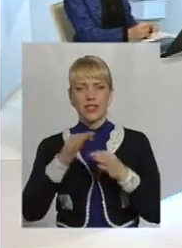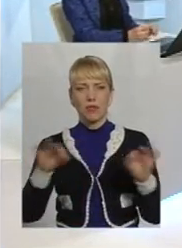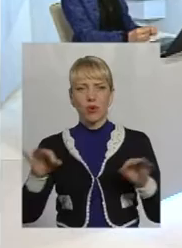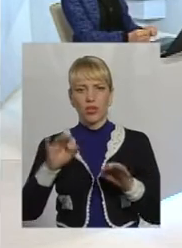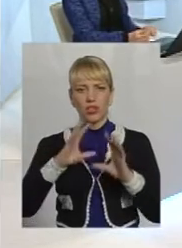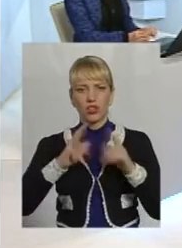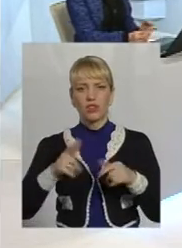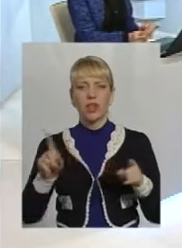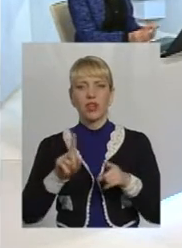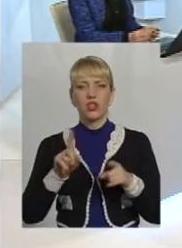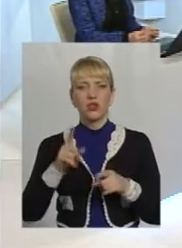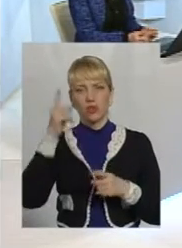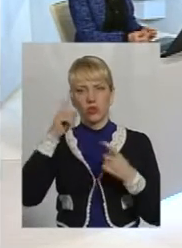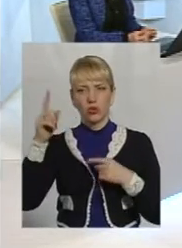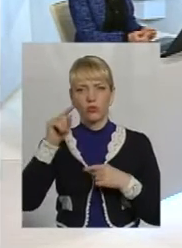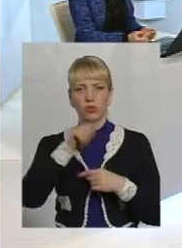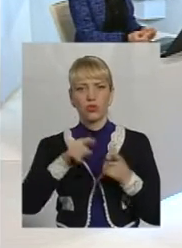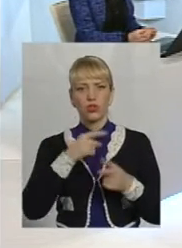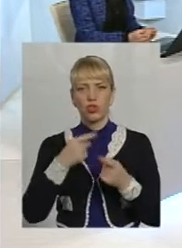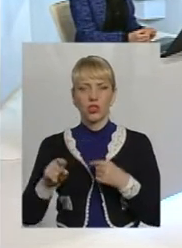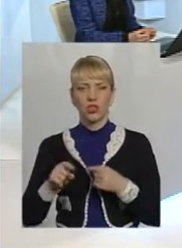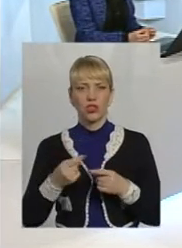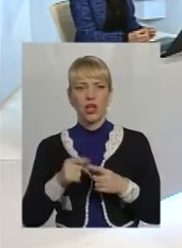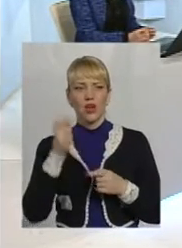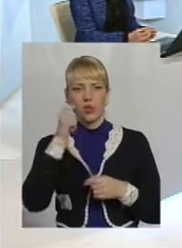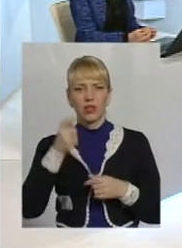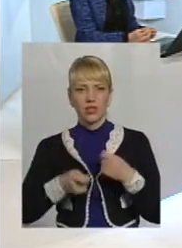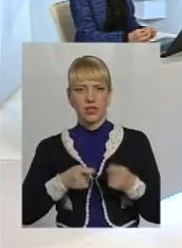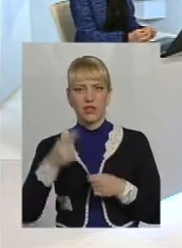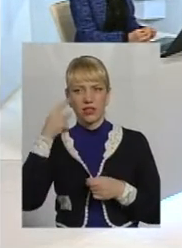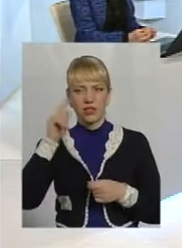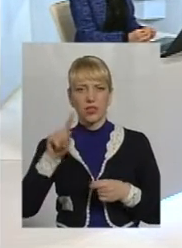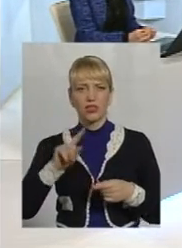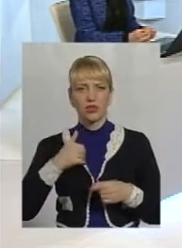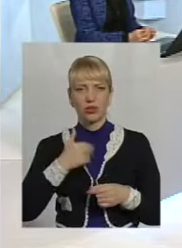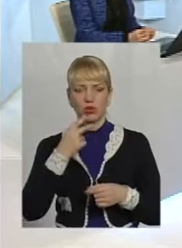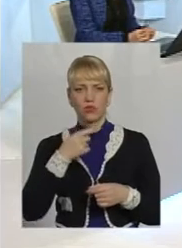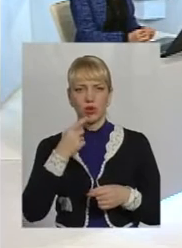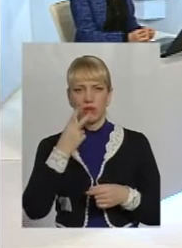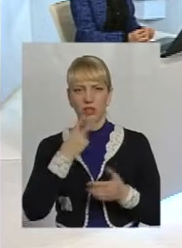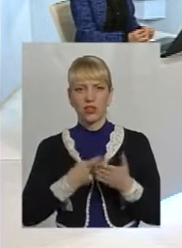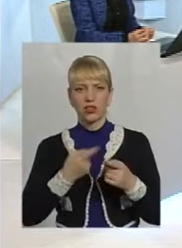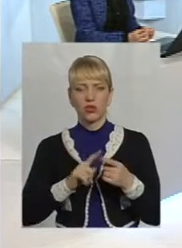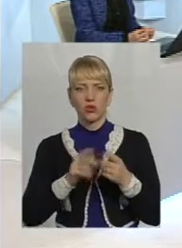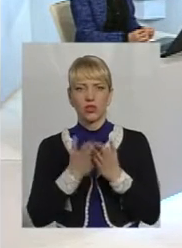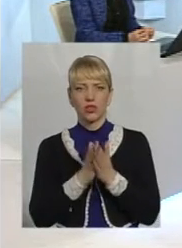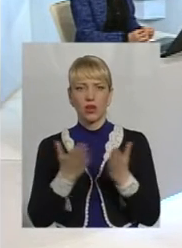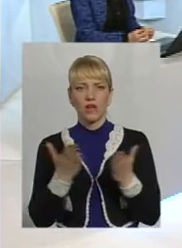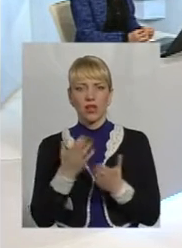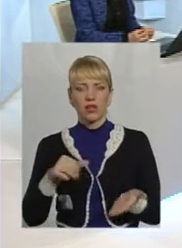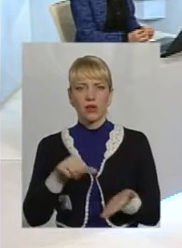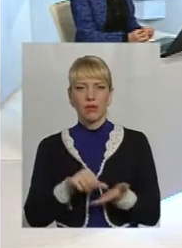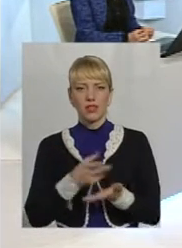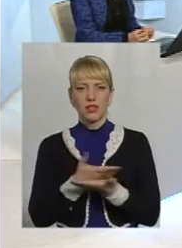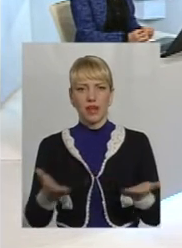що видумує в той чи інший період українська влада. Бо, знаєте, ще раз хочу показати цю книжку, в якій